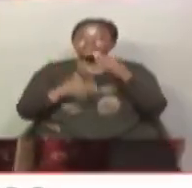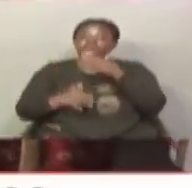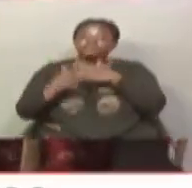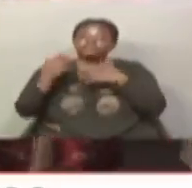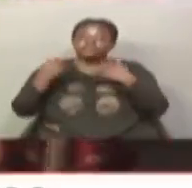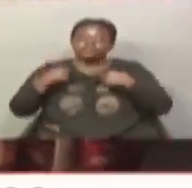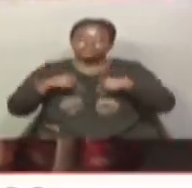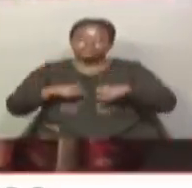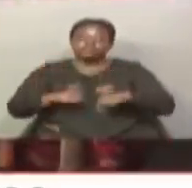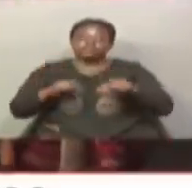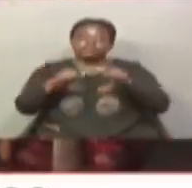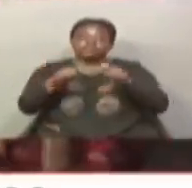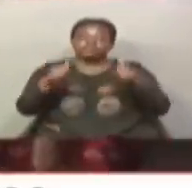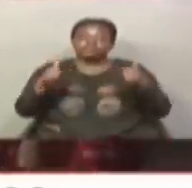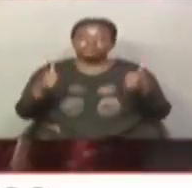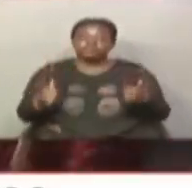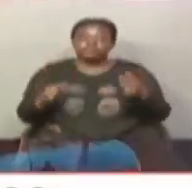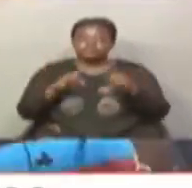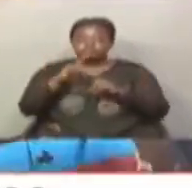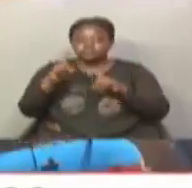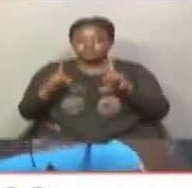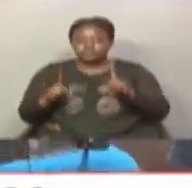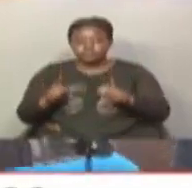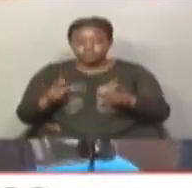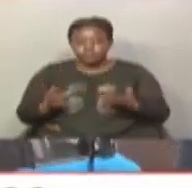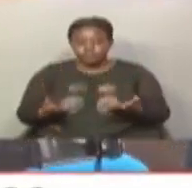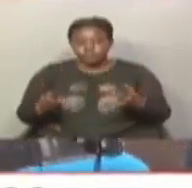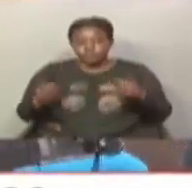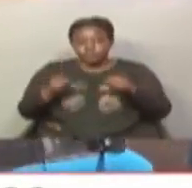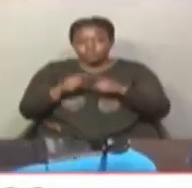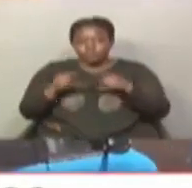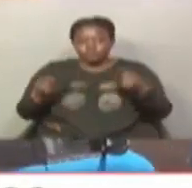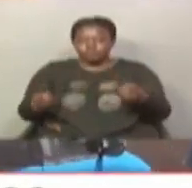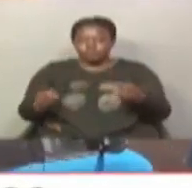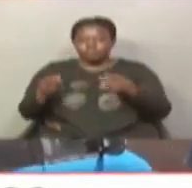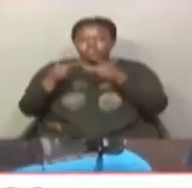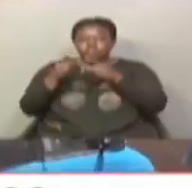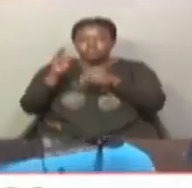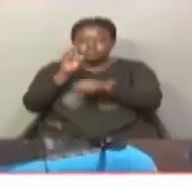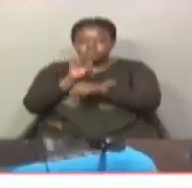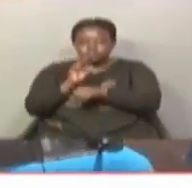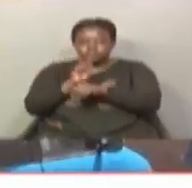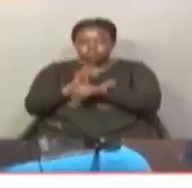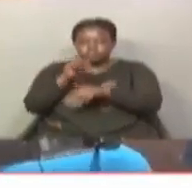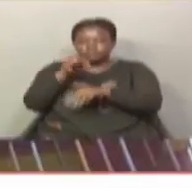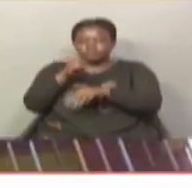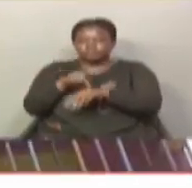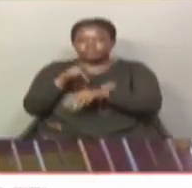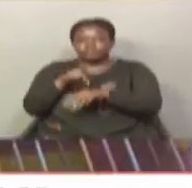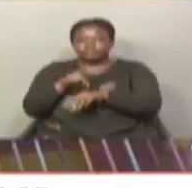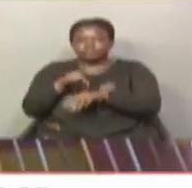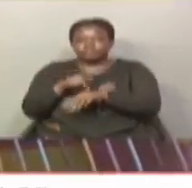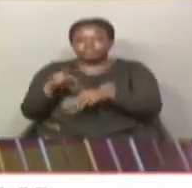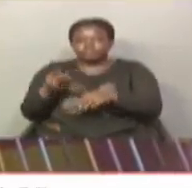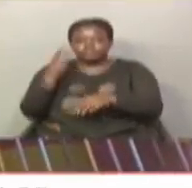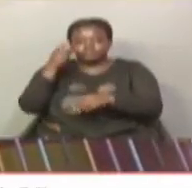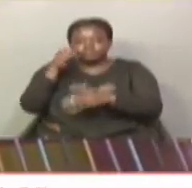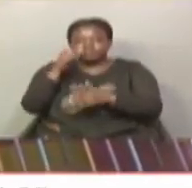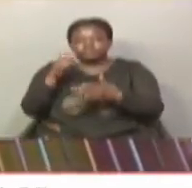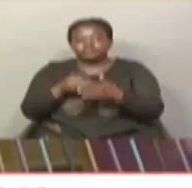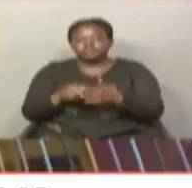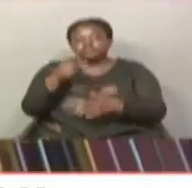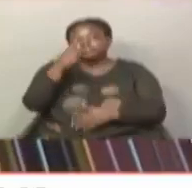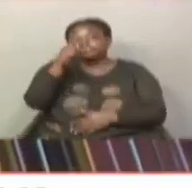obulungi ebigezo nga bayimba ennyimba. Essomero liri wansi w'omusingi gw'ekkanisa ya State Pentecostal Revival Center nga lyatuusa